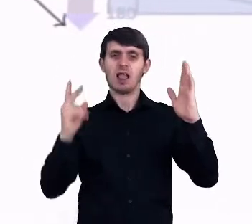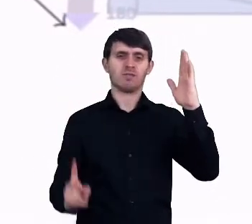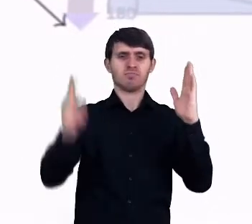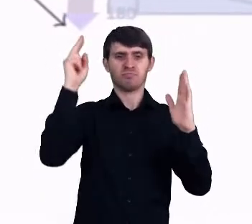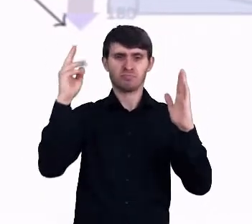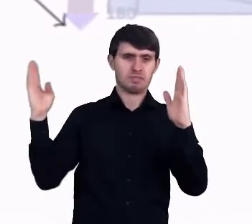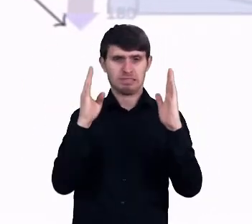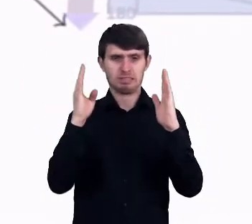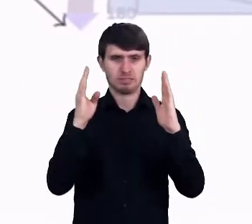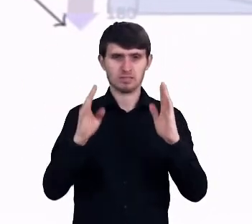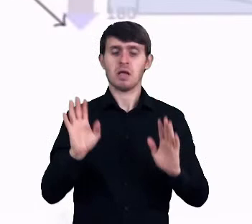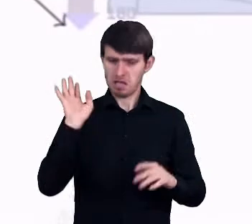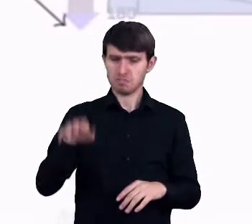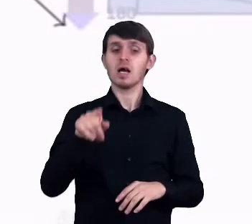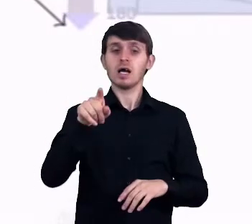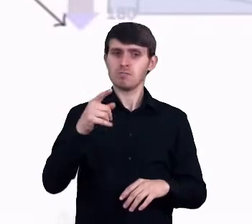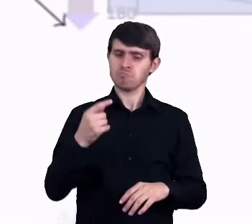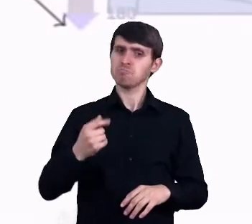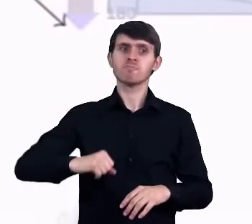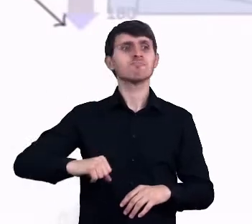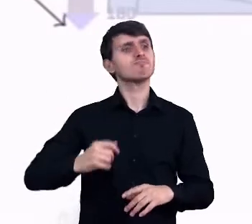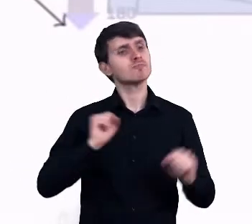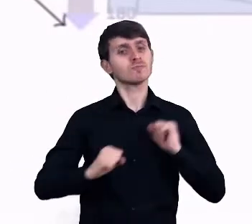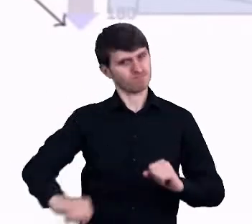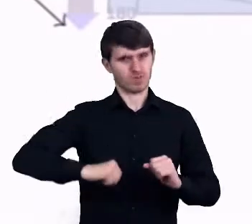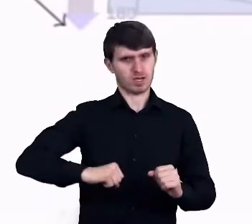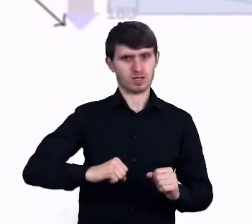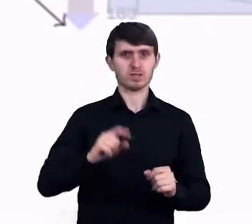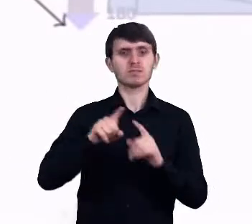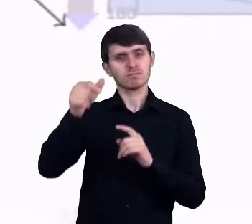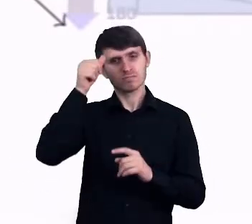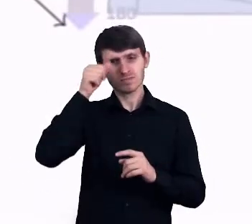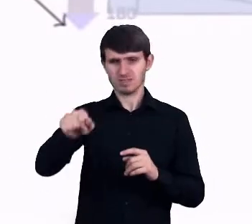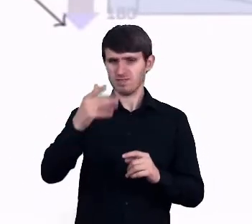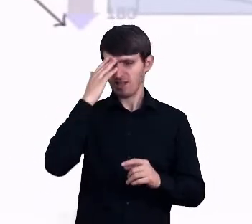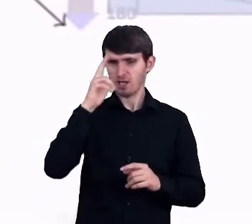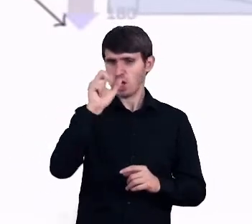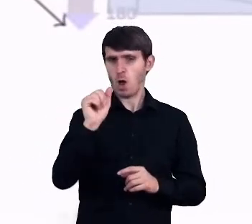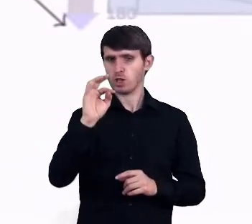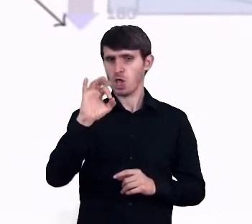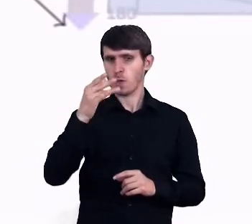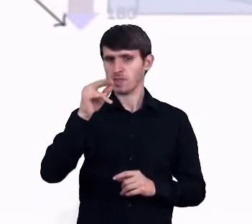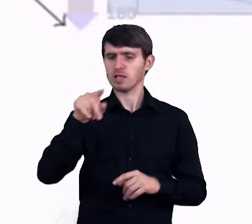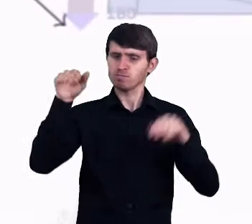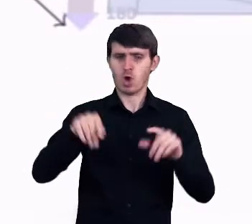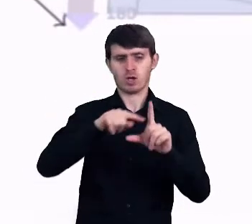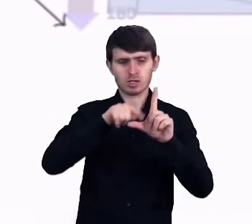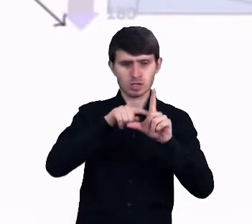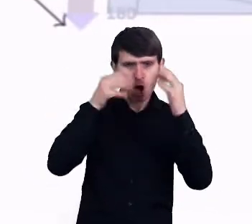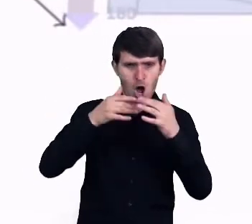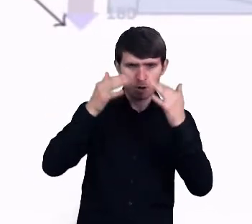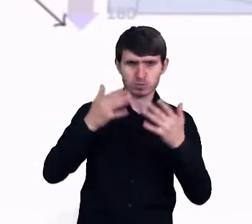fragment okna przeglądarki to bardzo fajne ćwiczenie bo zawiera komputerowe kątomierz którym można mierzyć kąty